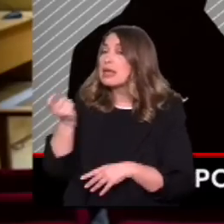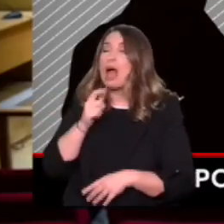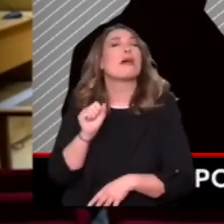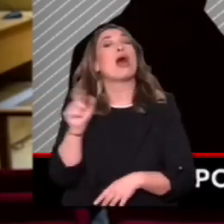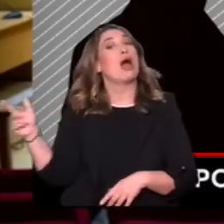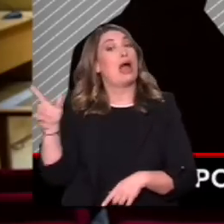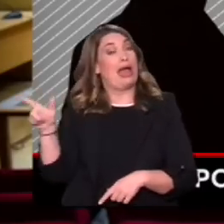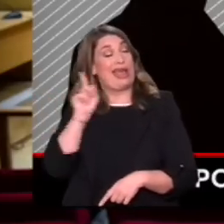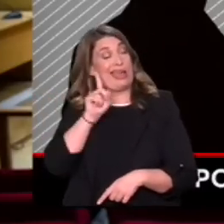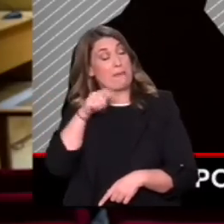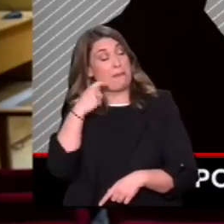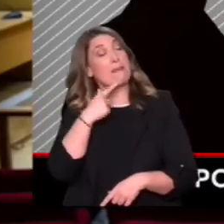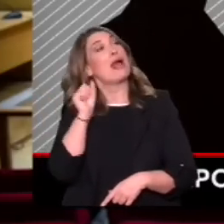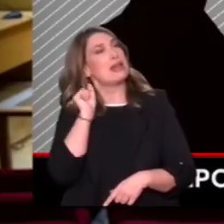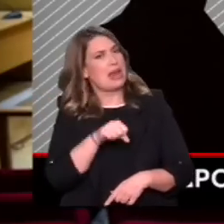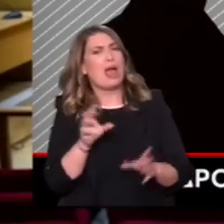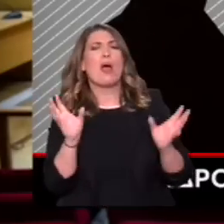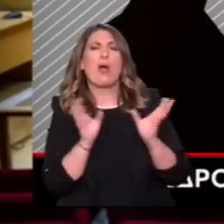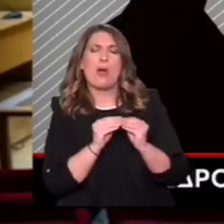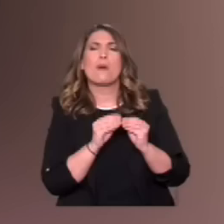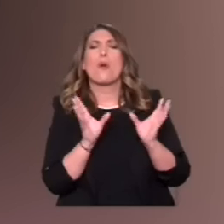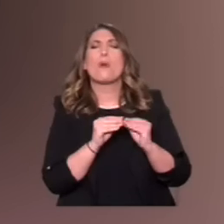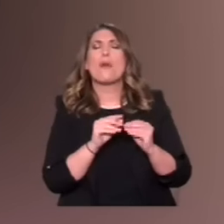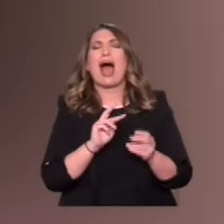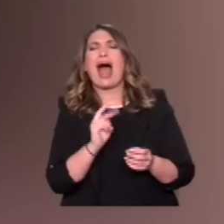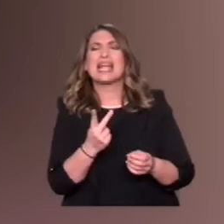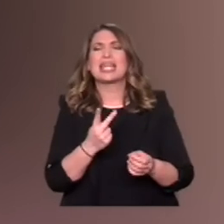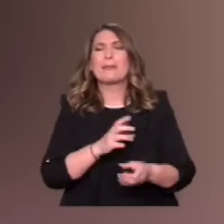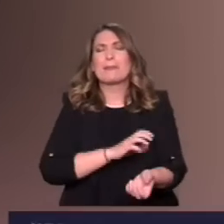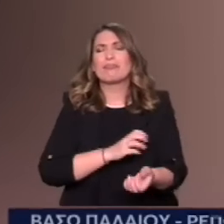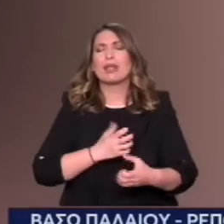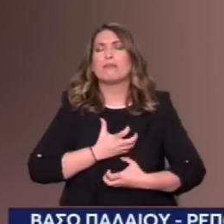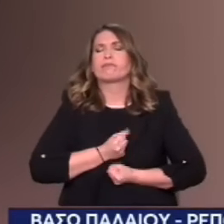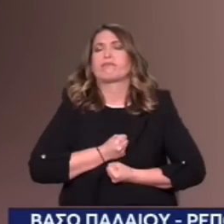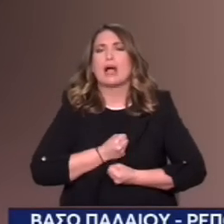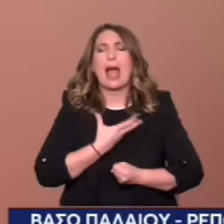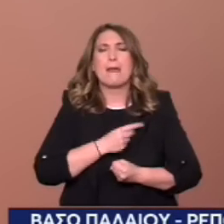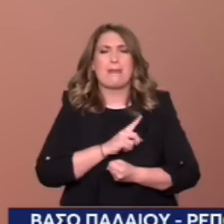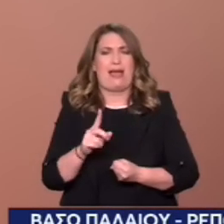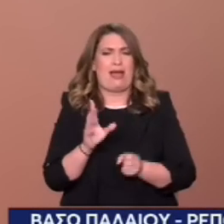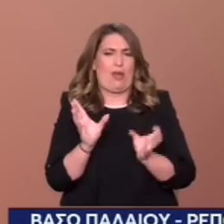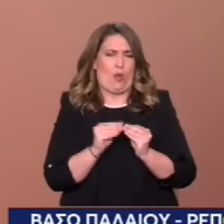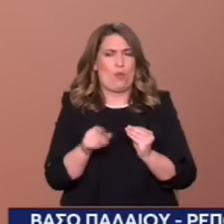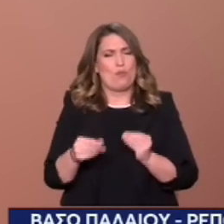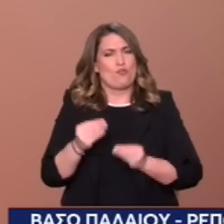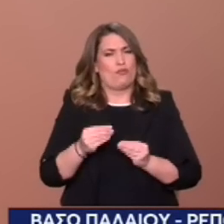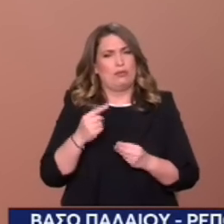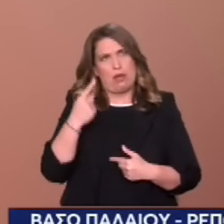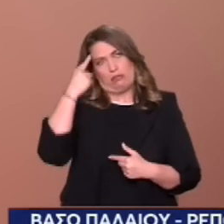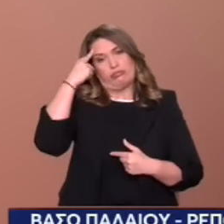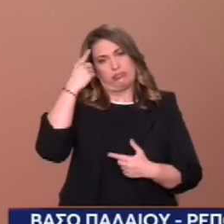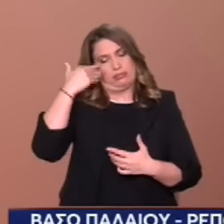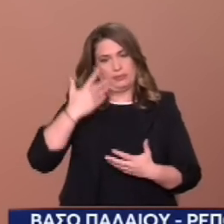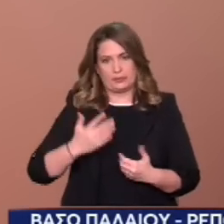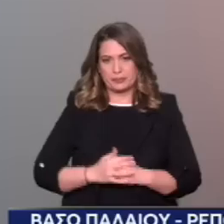ναι. Αντιεπιληπτικά, γιατί είχε κάποιο ισχυμικό. Σύμφωνα με τα όσα έχει δηλώσει η κατηγορούμενη, το επεισόδιο της Τζορτζίνας είχε σημειωθεί